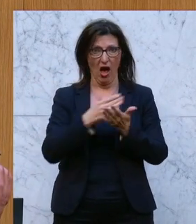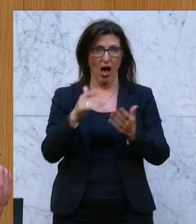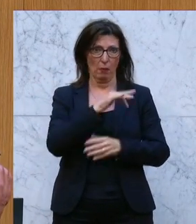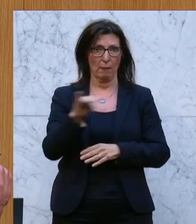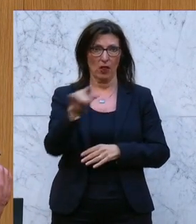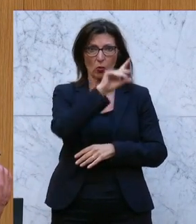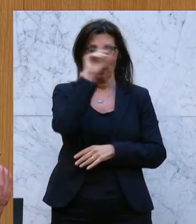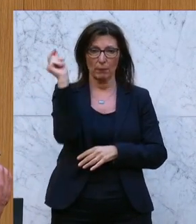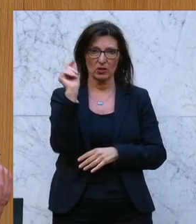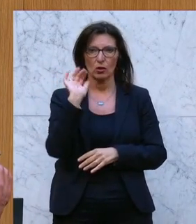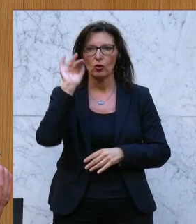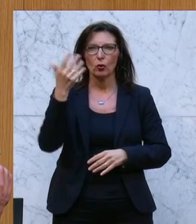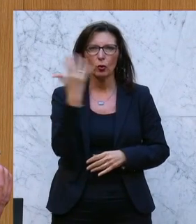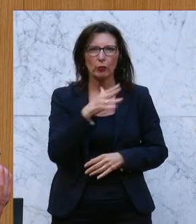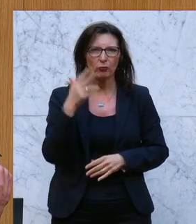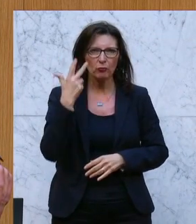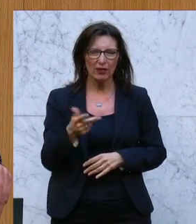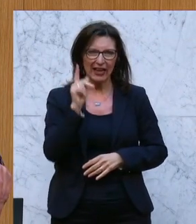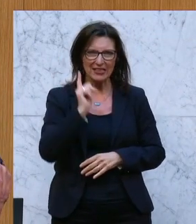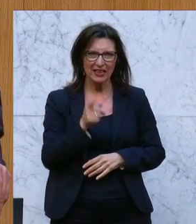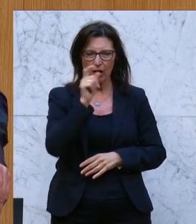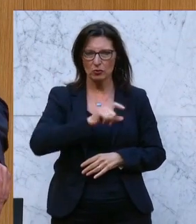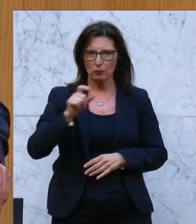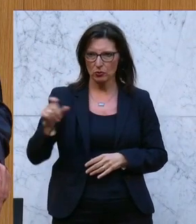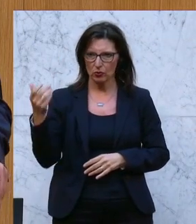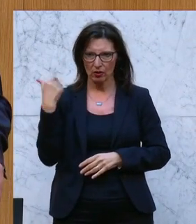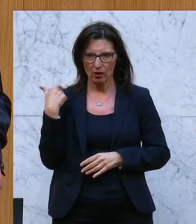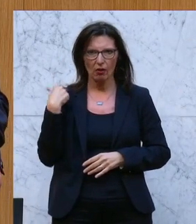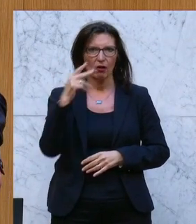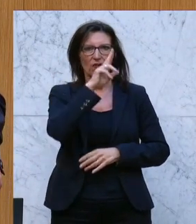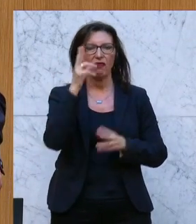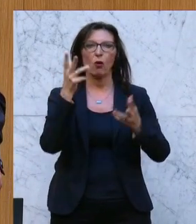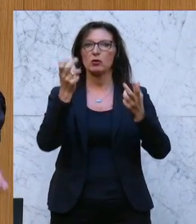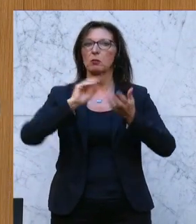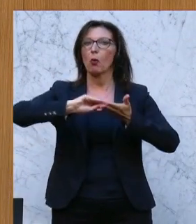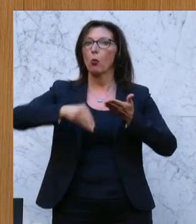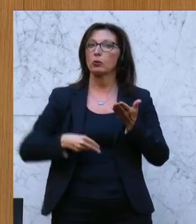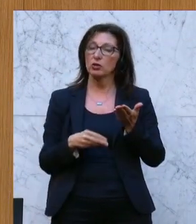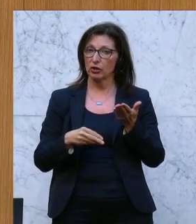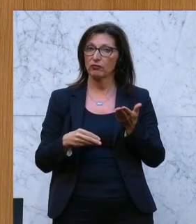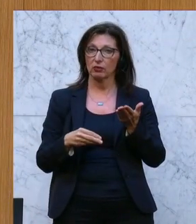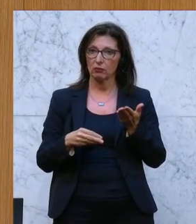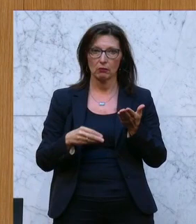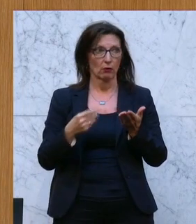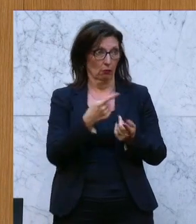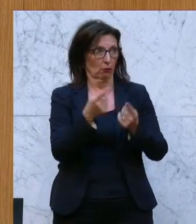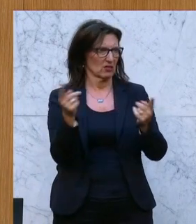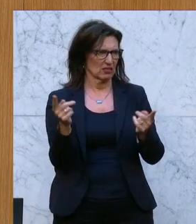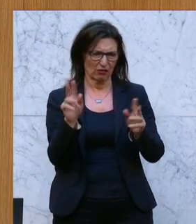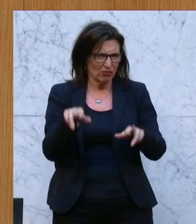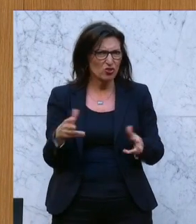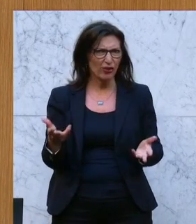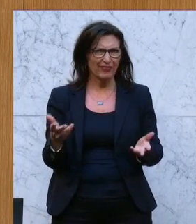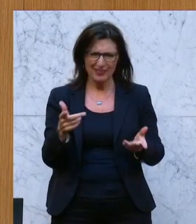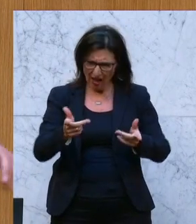Million Menschen, über 530.000 Personen haben dieses Volksbegehren unterzeichnet und sie erwarten sich zu Recht und